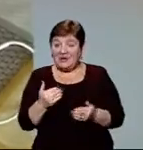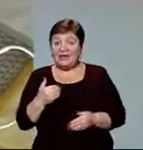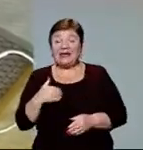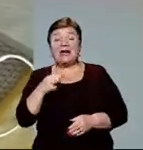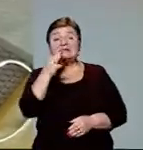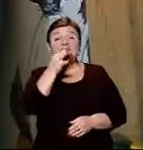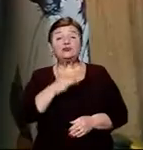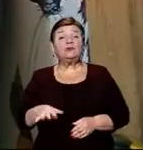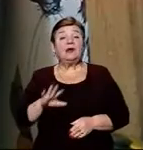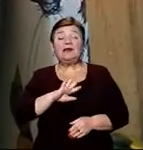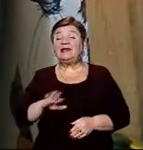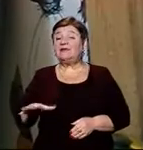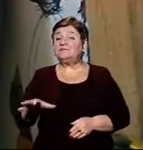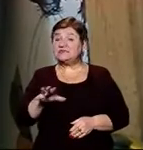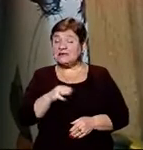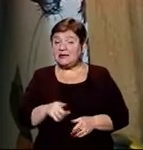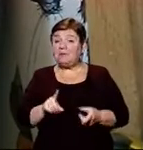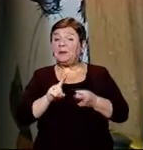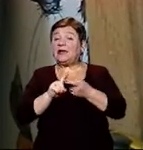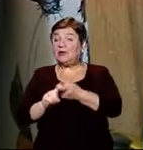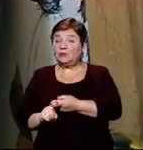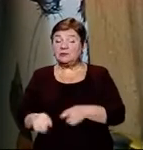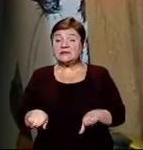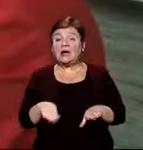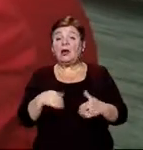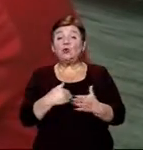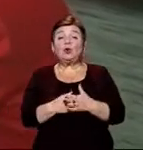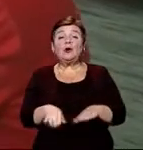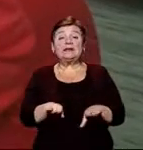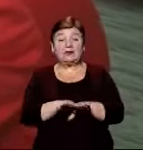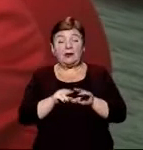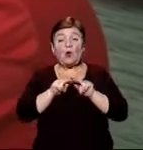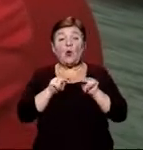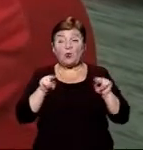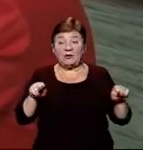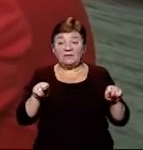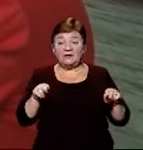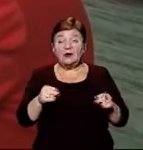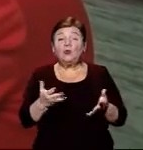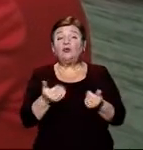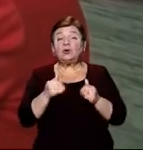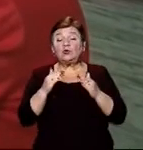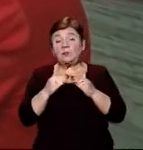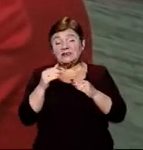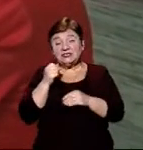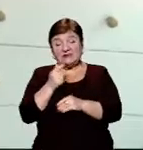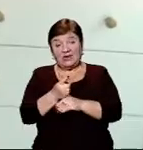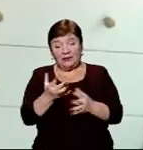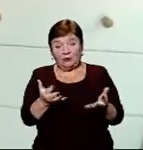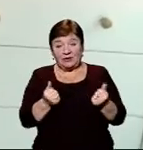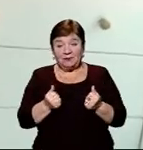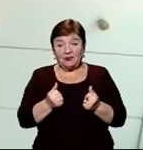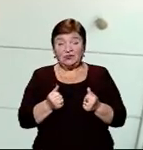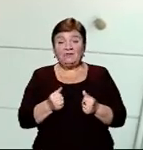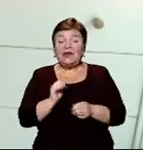зразу, що не всі діти долучаються до таких уроків. За словами вчительки, учні отримують домашні завдання. Готові